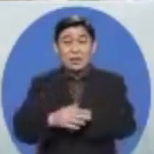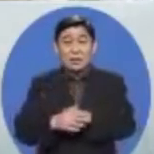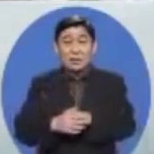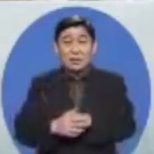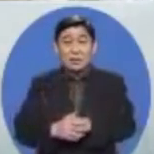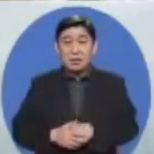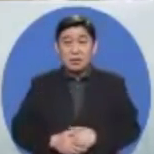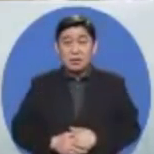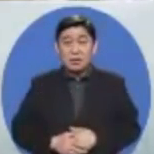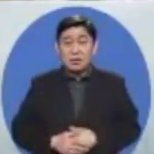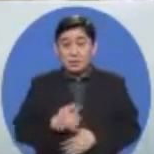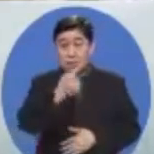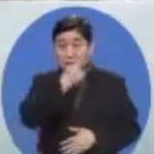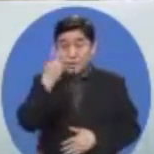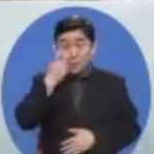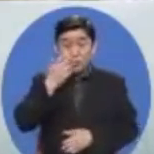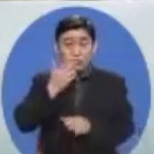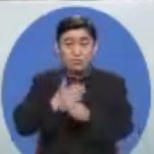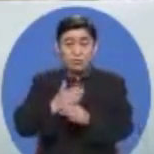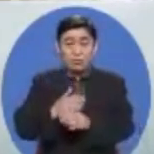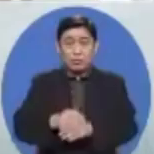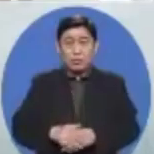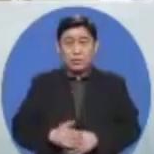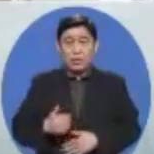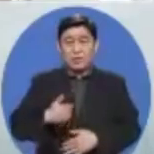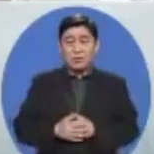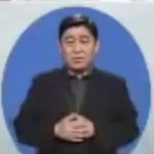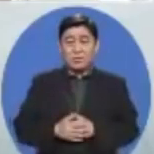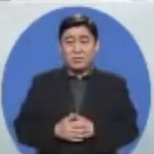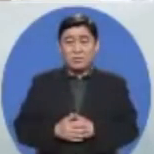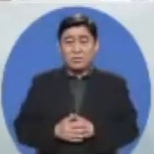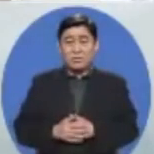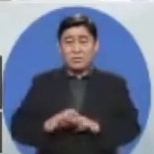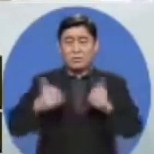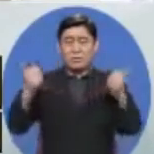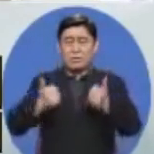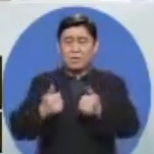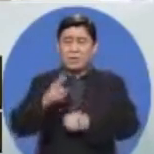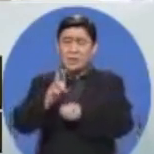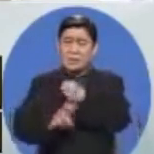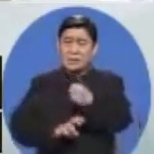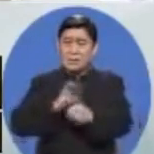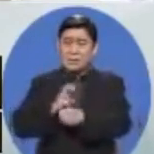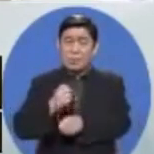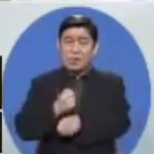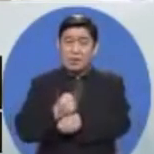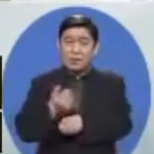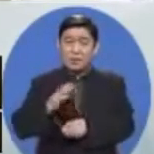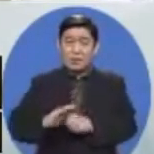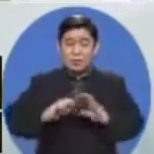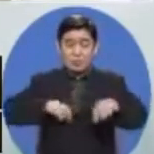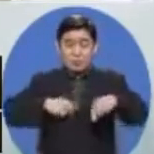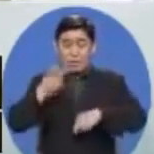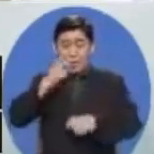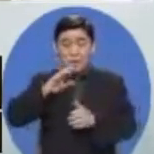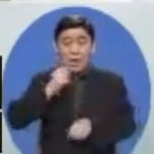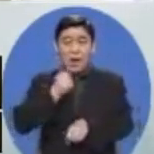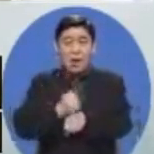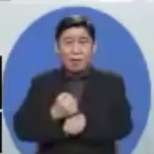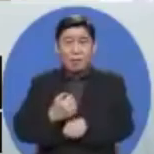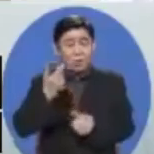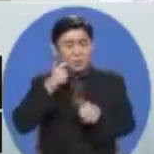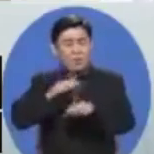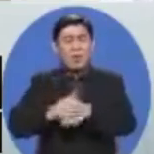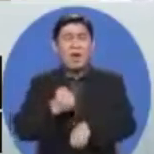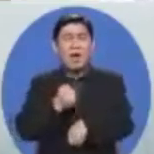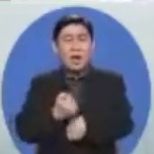진실공방이니까요. 검증하는 겁니다. 저는요. 저는 국회의원 20년 했습니다. 그런데 국정감사도 해봤고요.